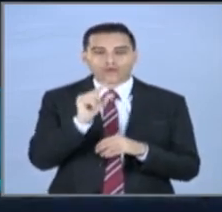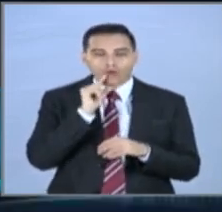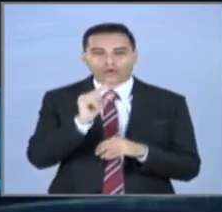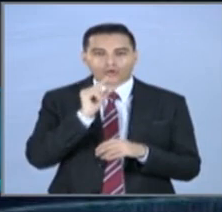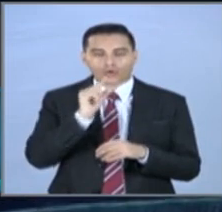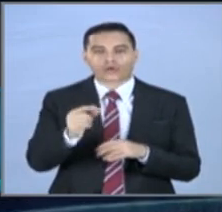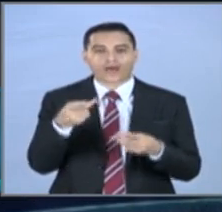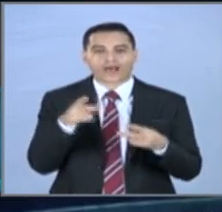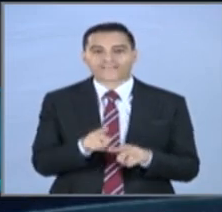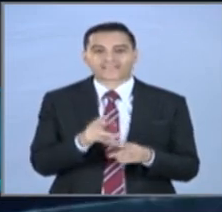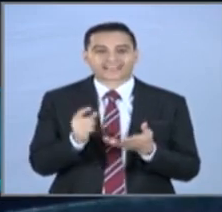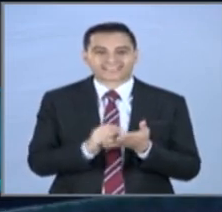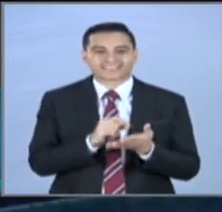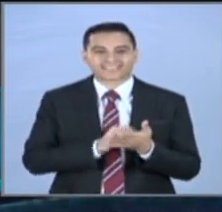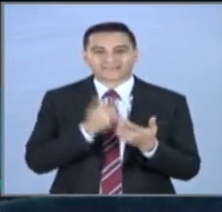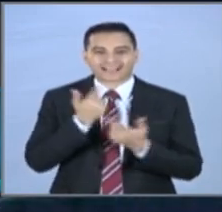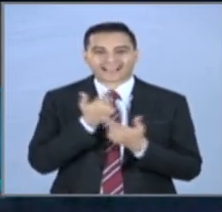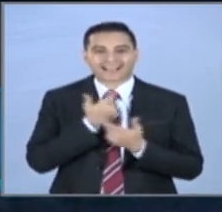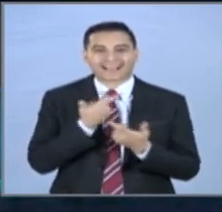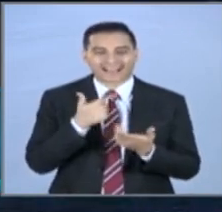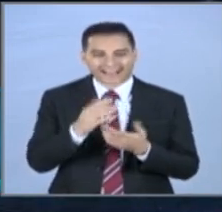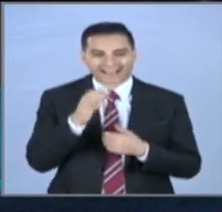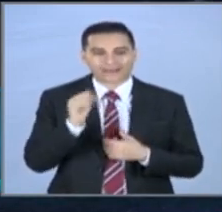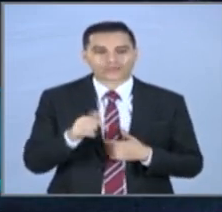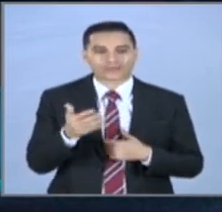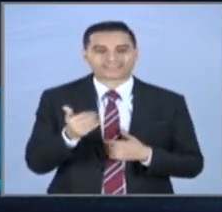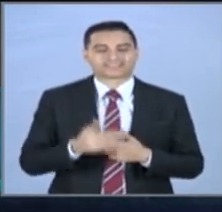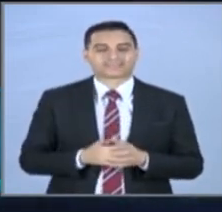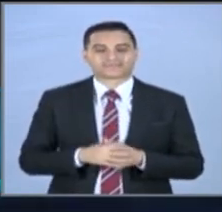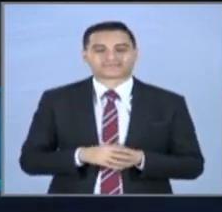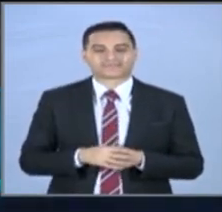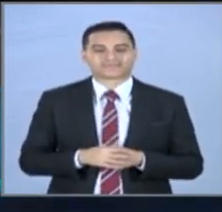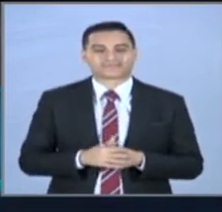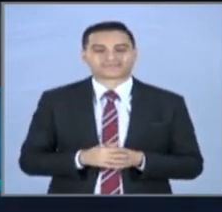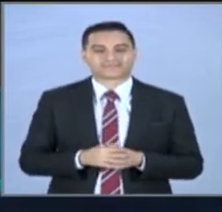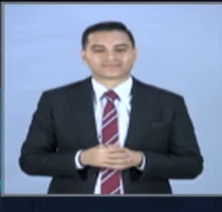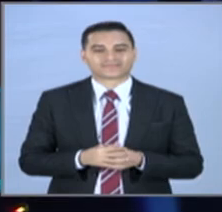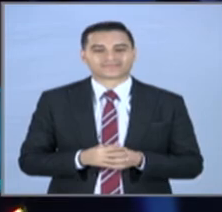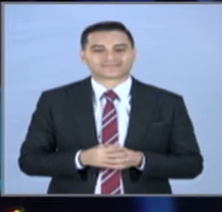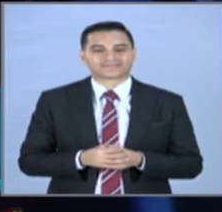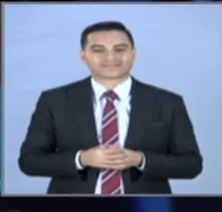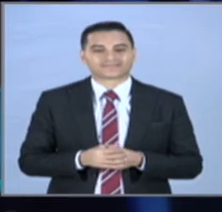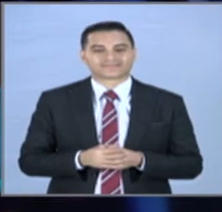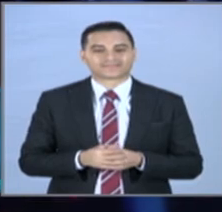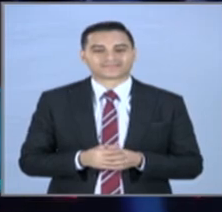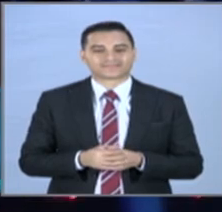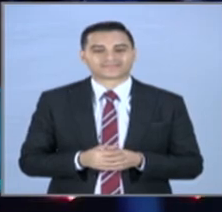أيوة اضحكي اضحكي بس هاخد إجابتك حالا. هات يا موجة.